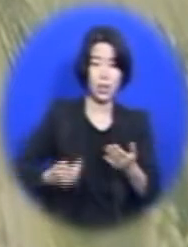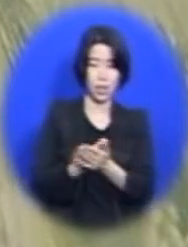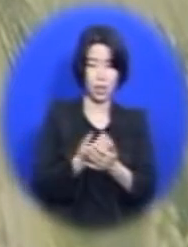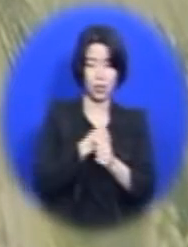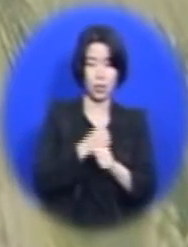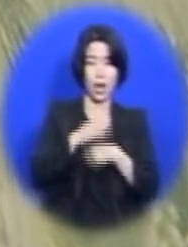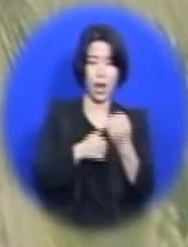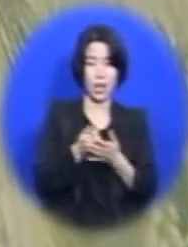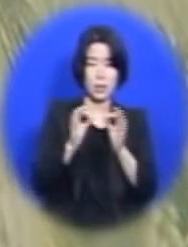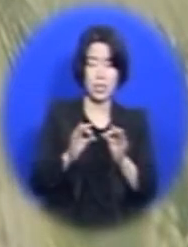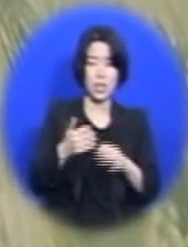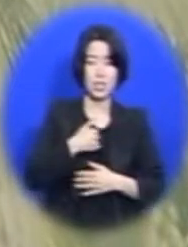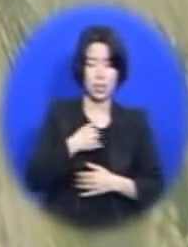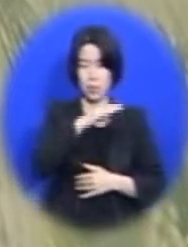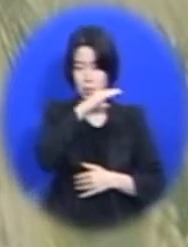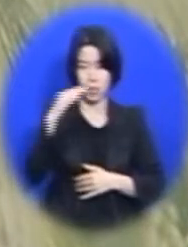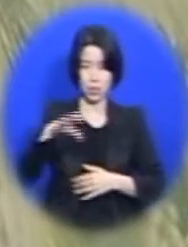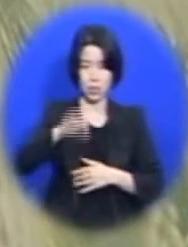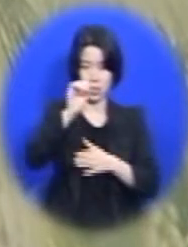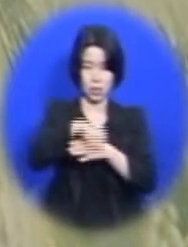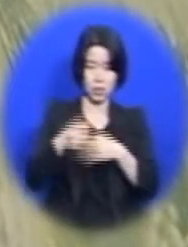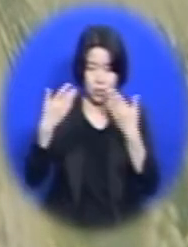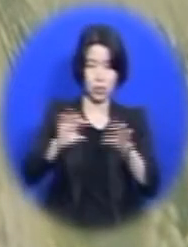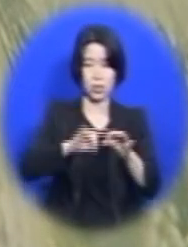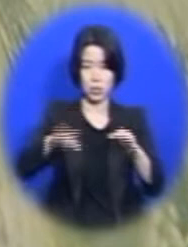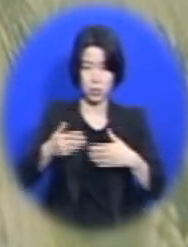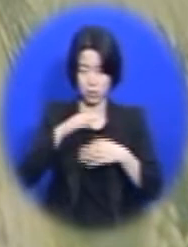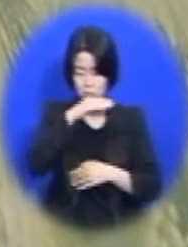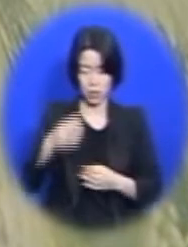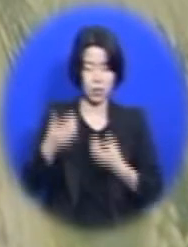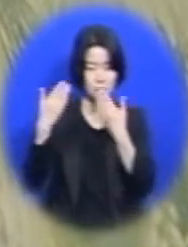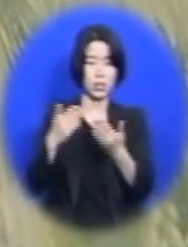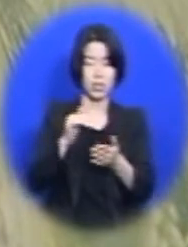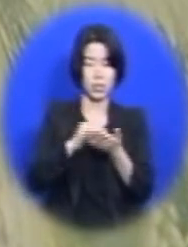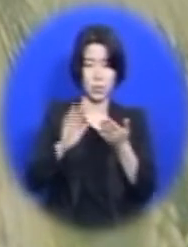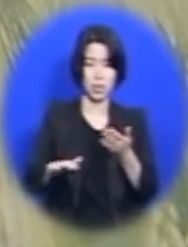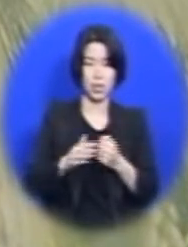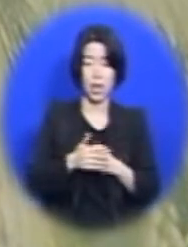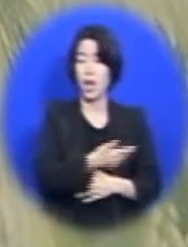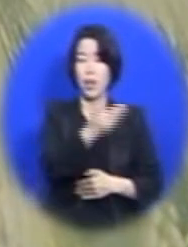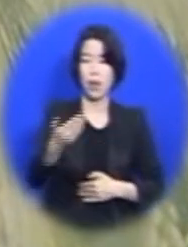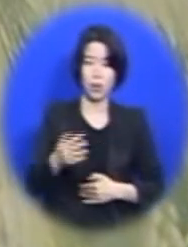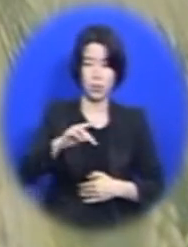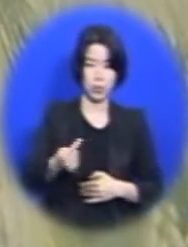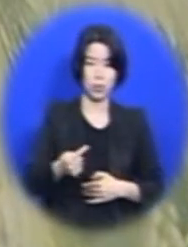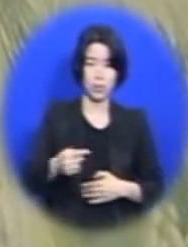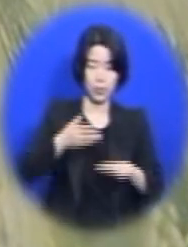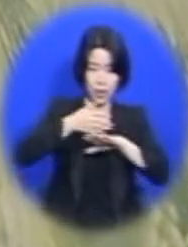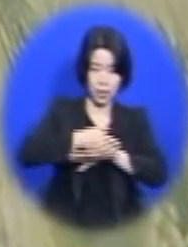하나님 이제는 우리가 제대로 첫 열매를 바치고 십일조를 바치겠습니다. 여러분들도